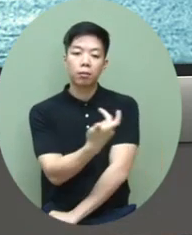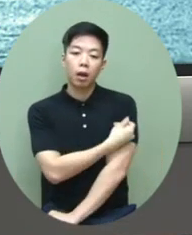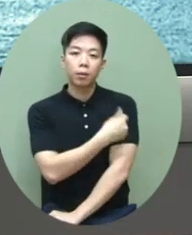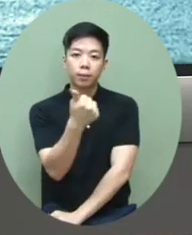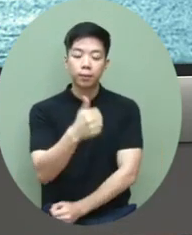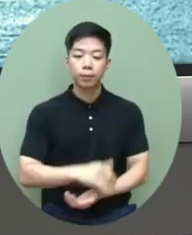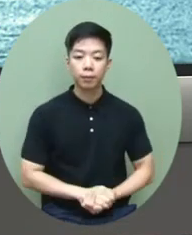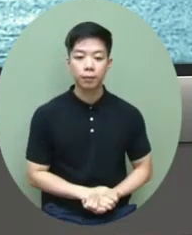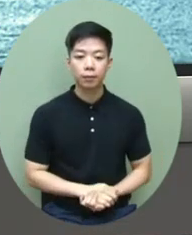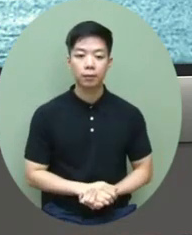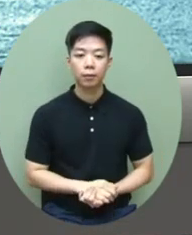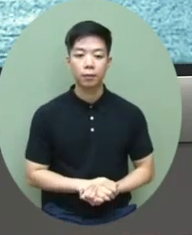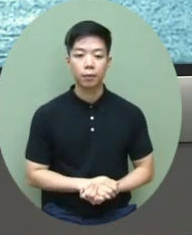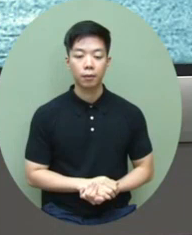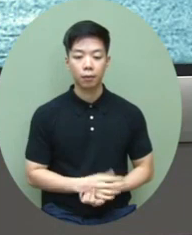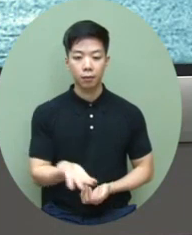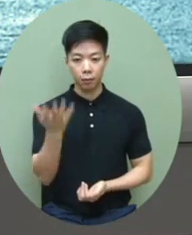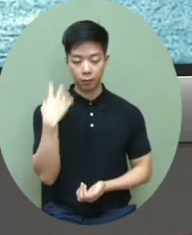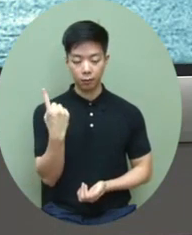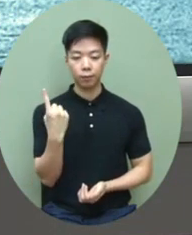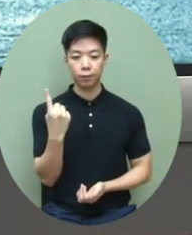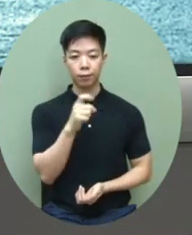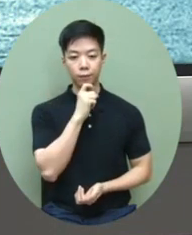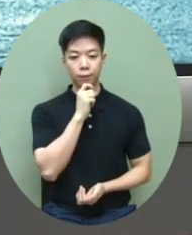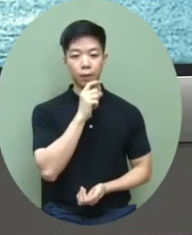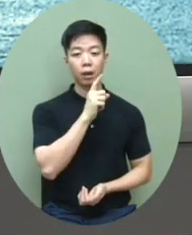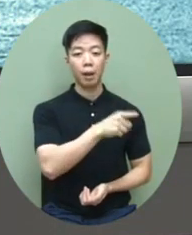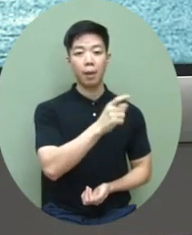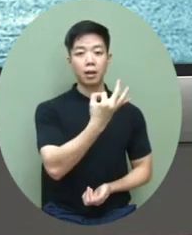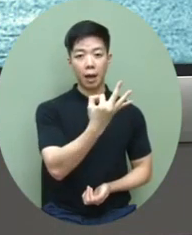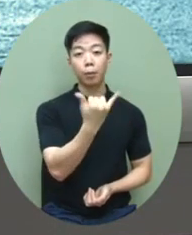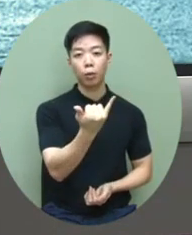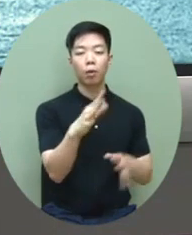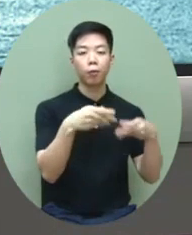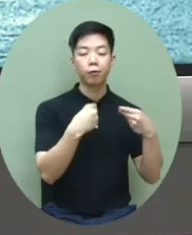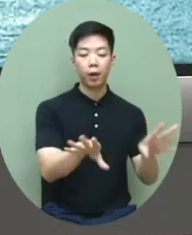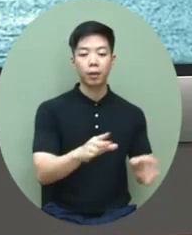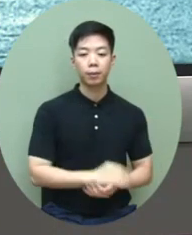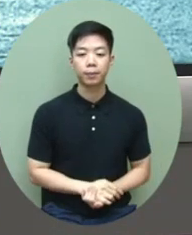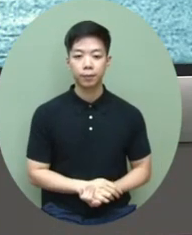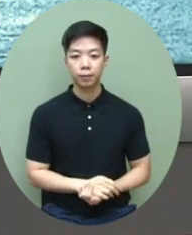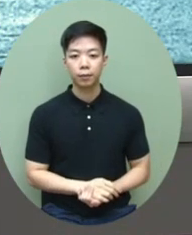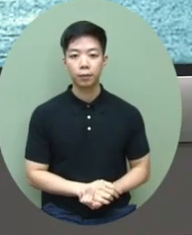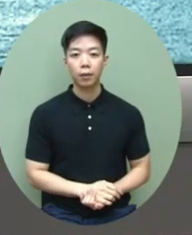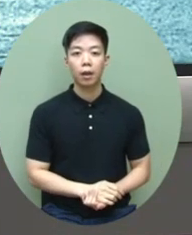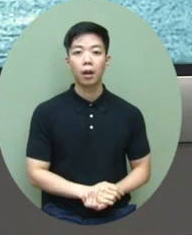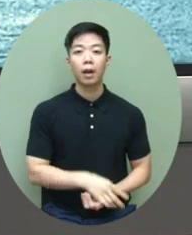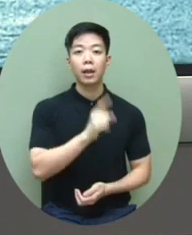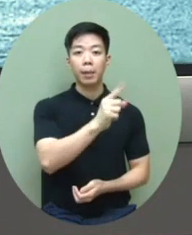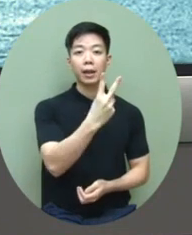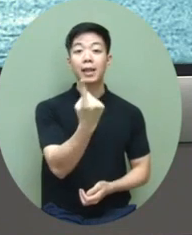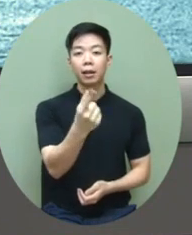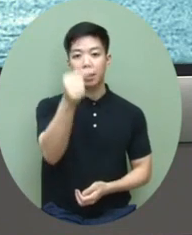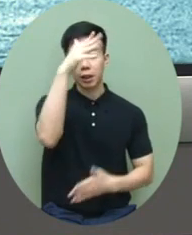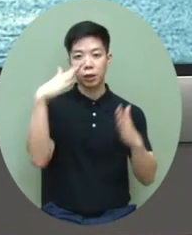苗。咁過一日咧，就136名嘅病人康復啦，當中就包括121名嘅病人